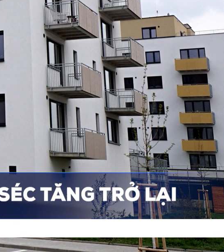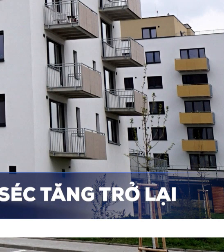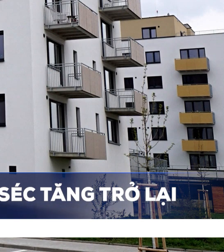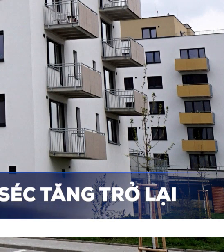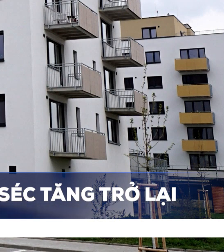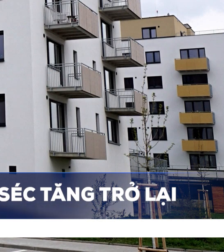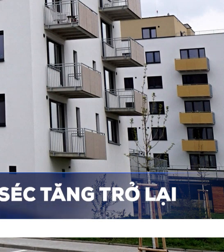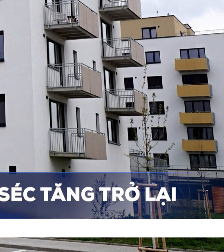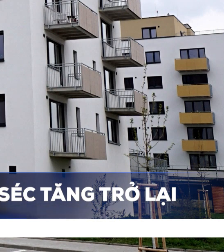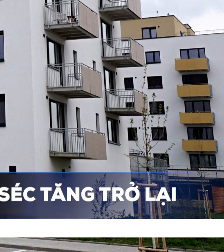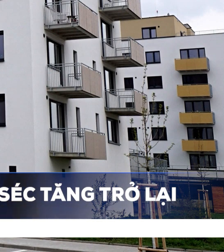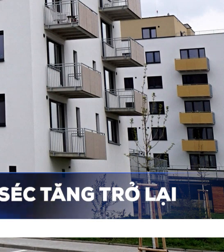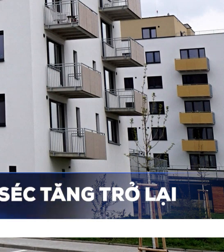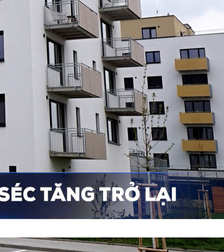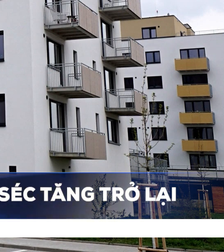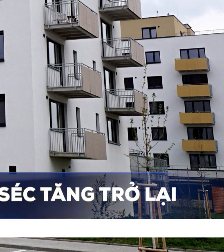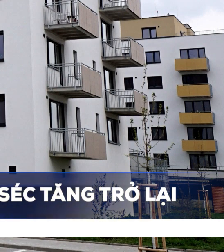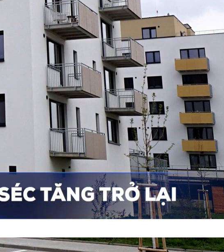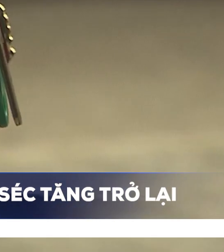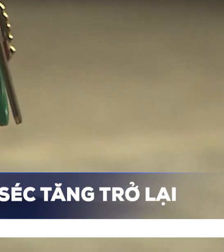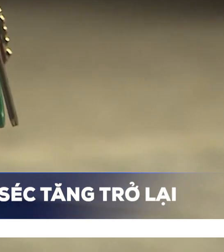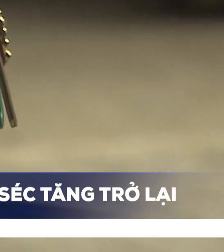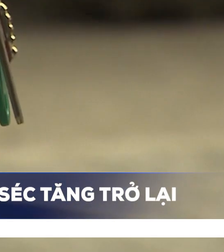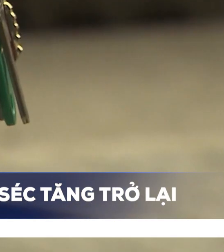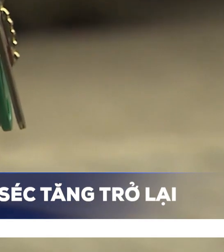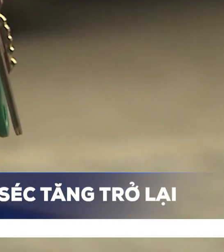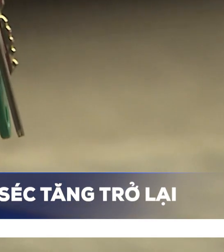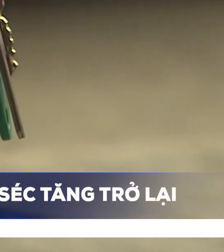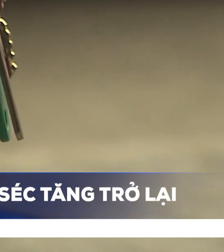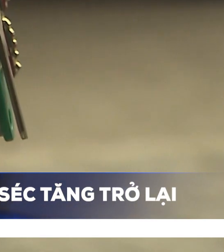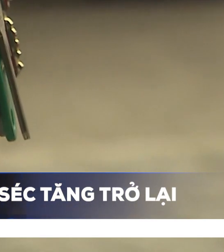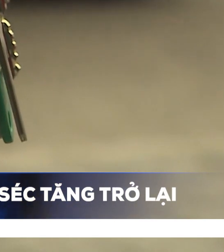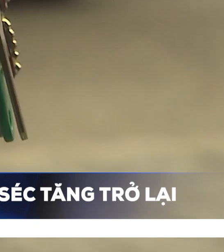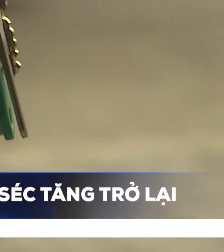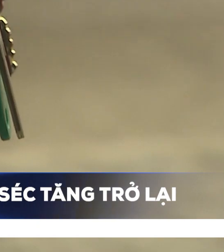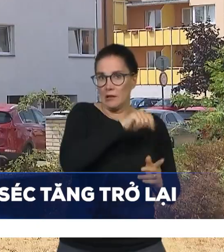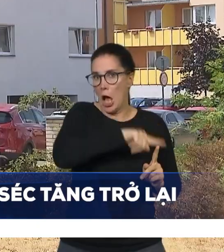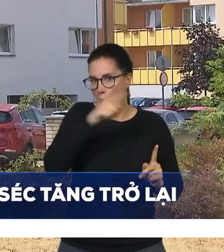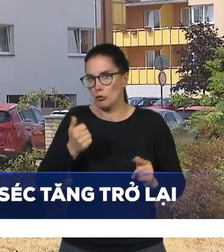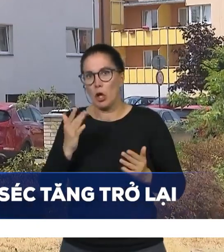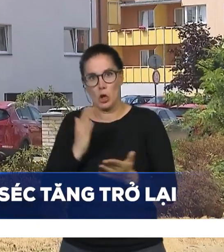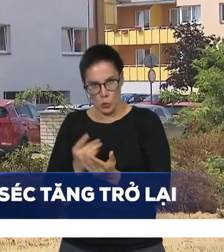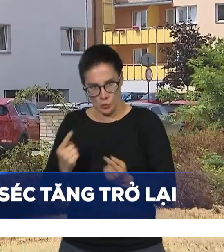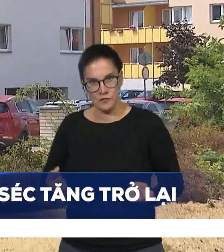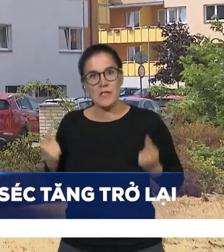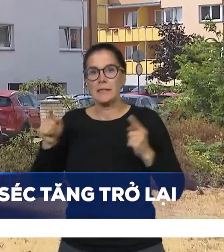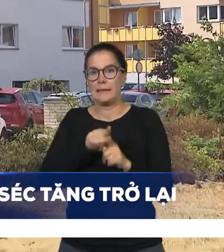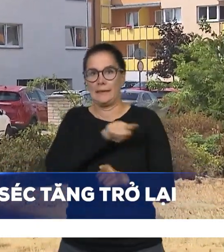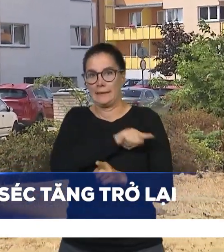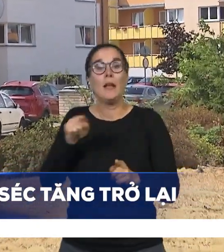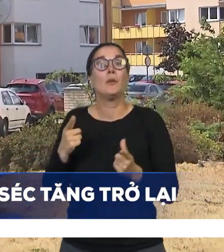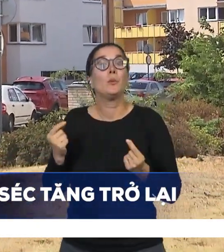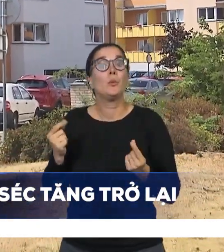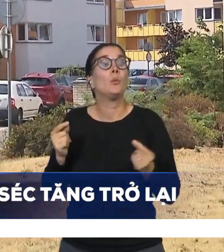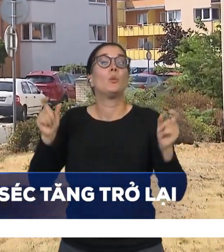4300 k ở brno tăng 4100 CR và ostrava tăng 3400 CR tr1 m v dự kiến trong năm nay giá